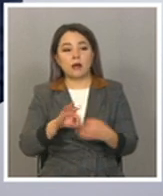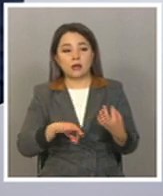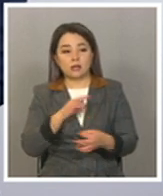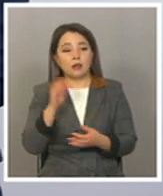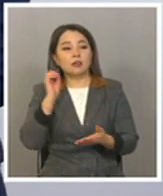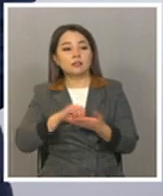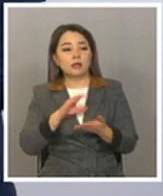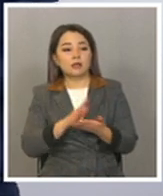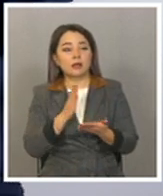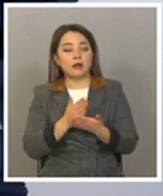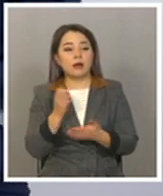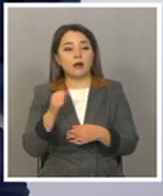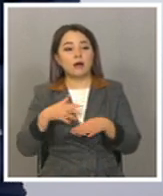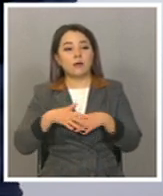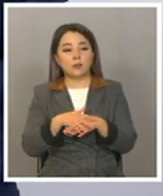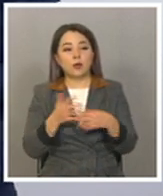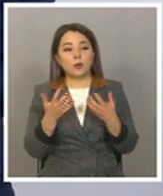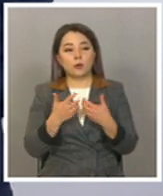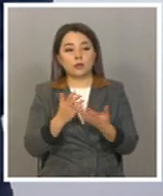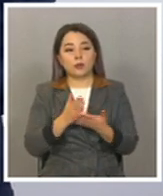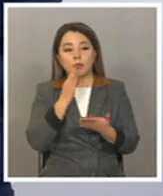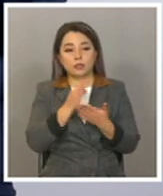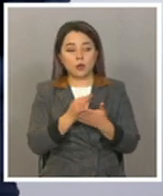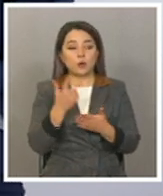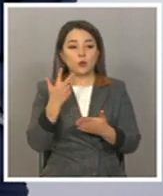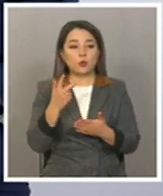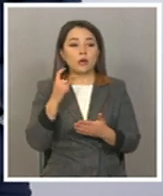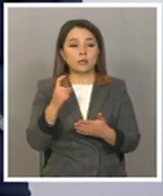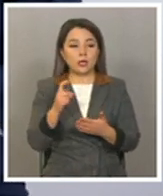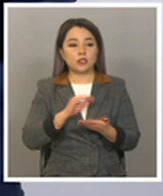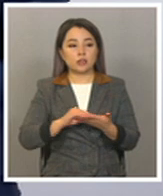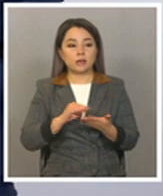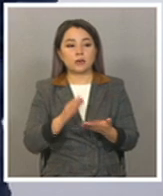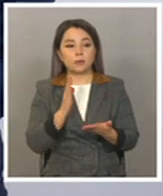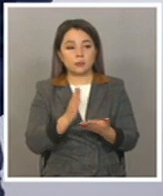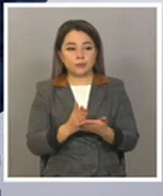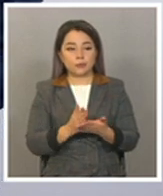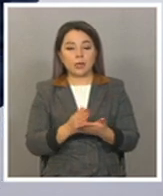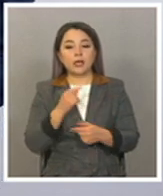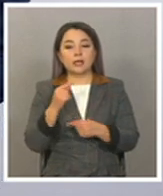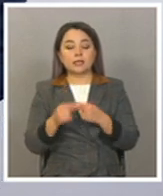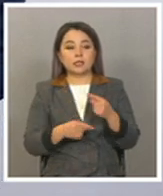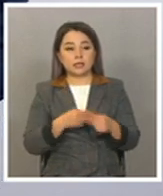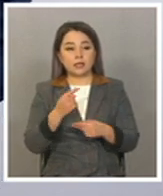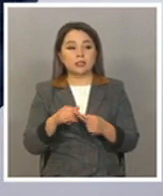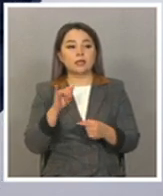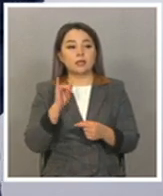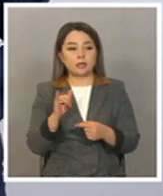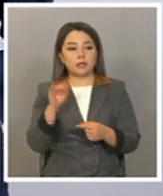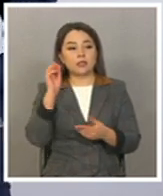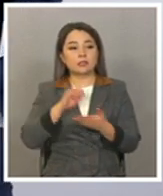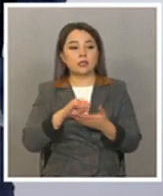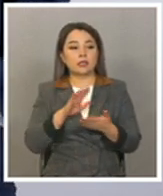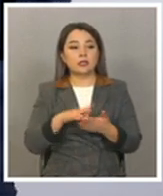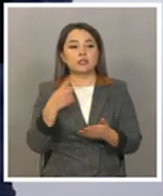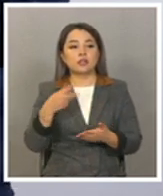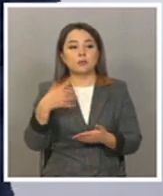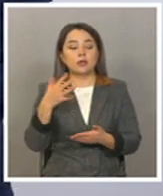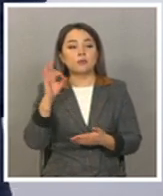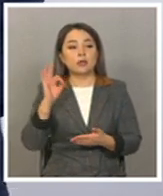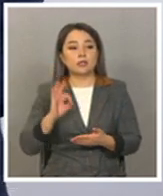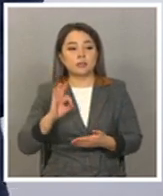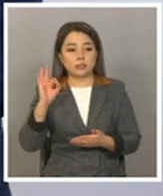біз алгебралық өрнекпен 3x деп жазамыз. Келесі, y санының